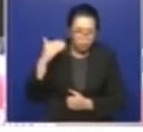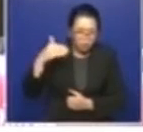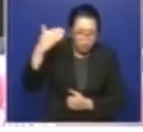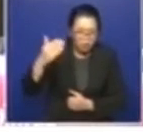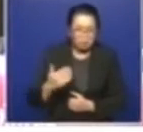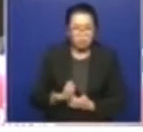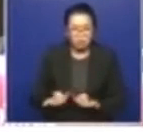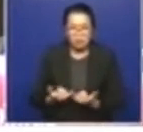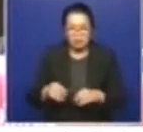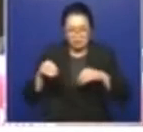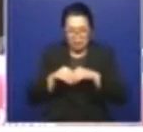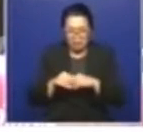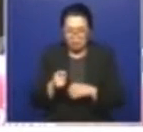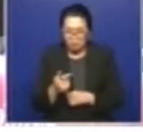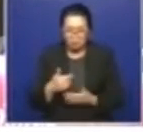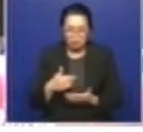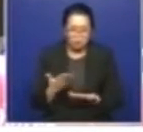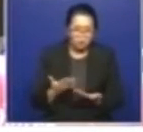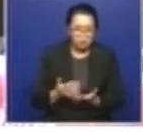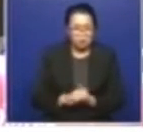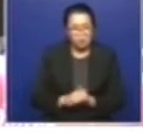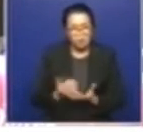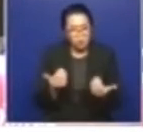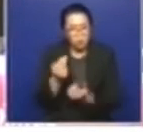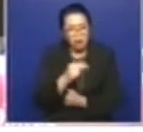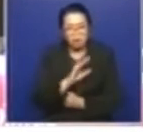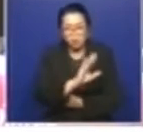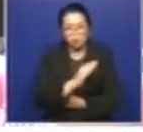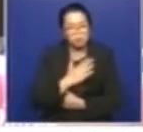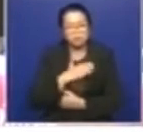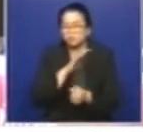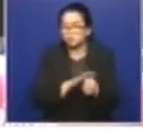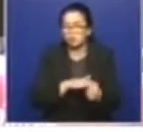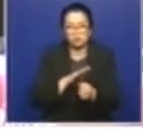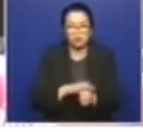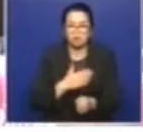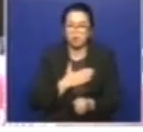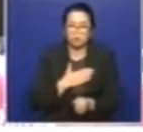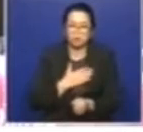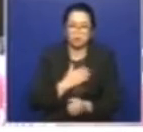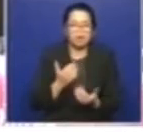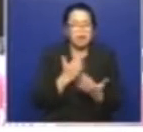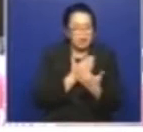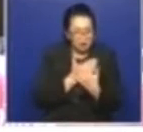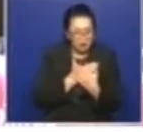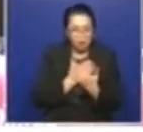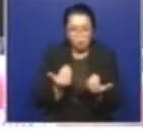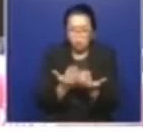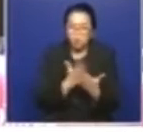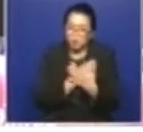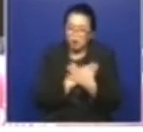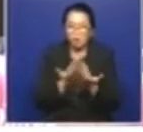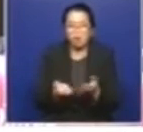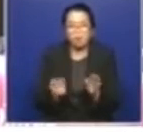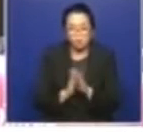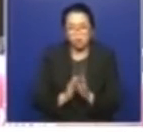านผมก็สงสารมันไปถึงตรงนั้นนี่ผมว่าไม่ดีเลยท่านรักลูกรักครอบครัวสุดท้ายจริงๆเนี่ยนอก